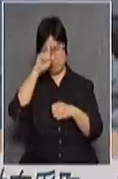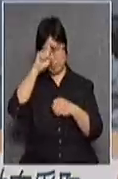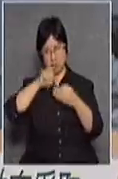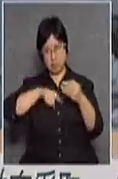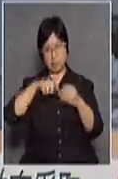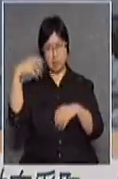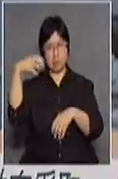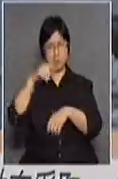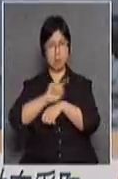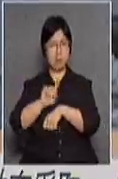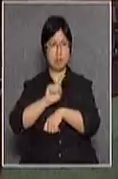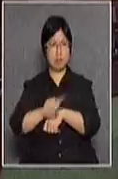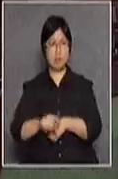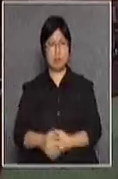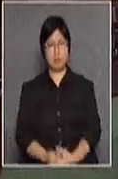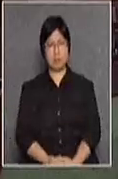鐘響一分鐘。